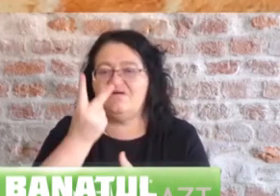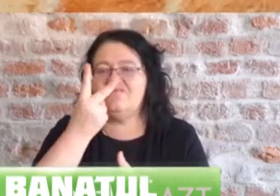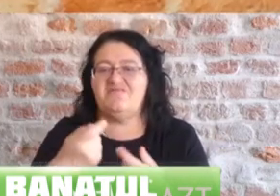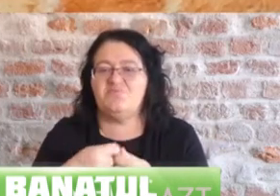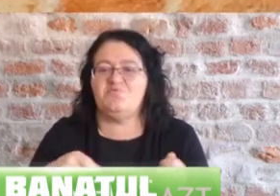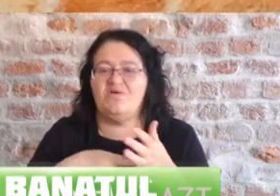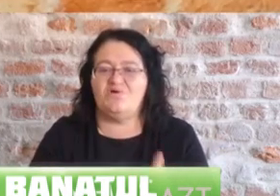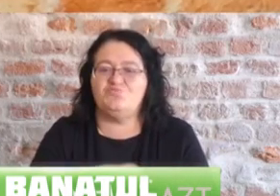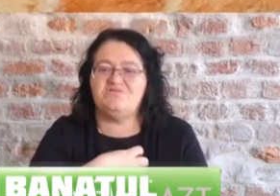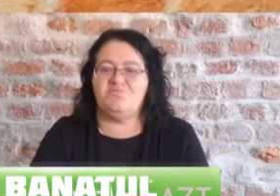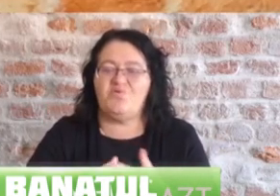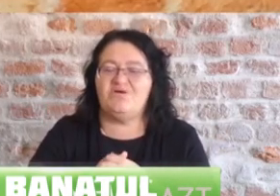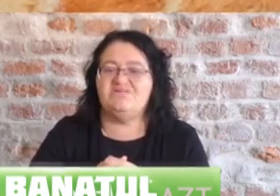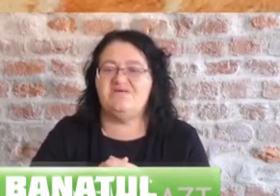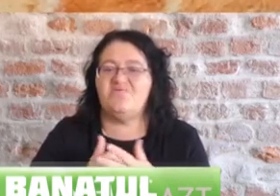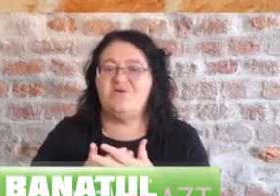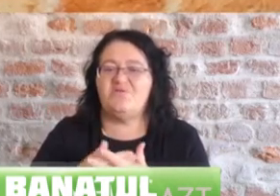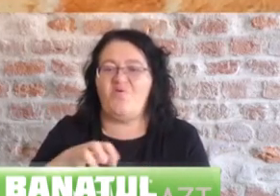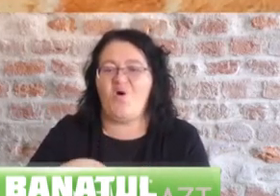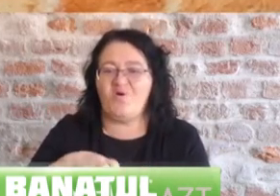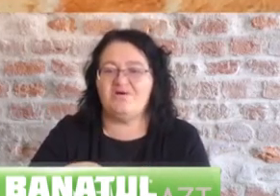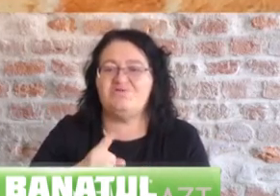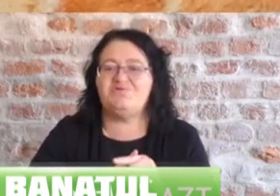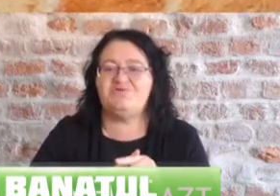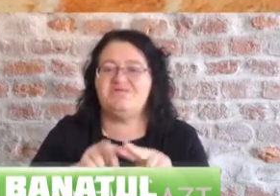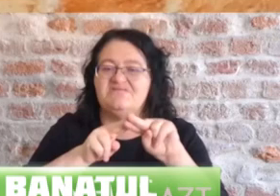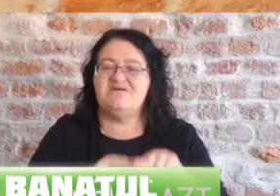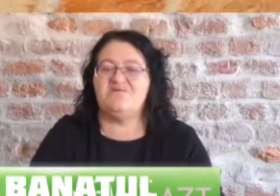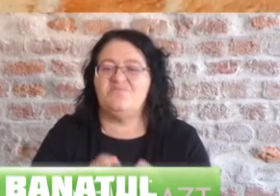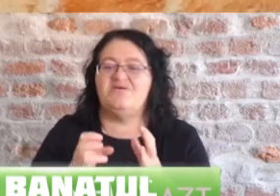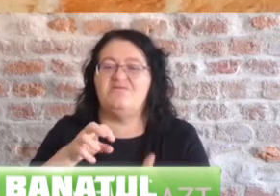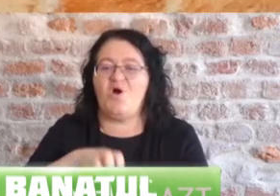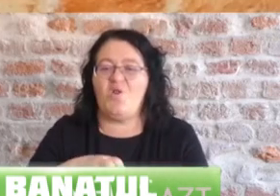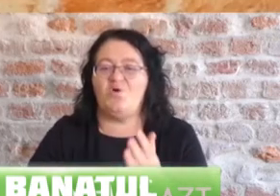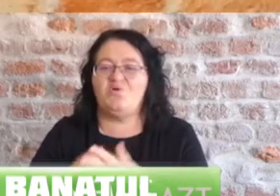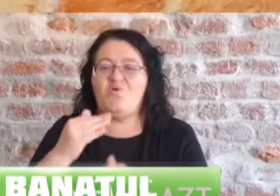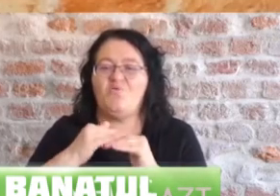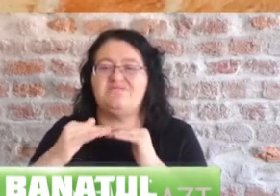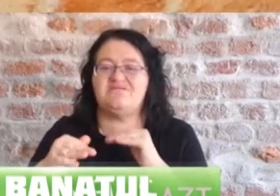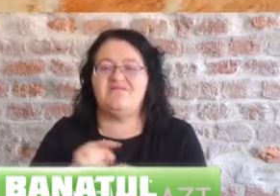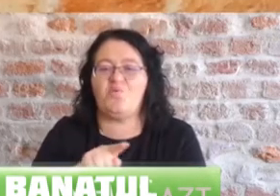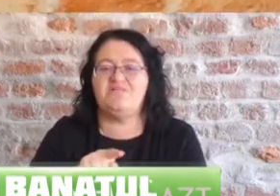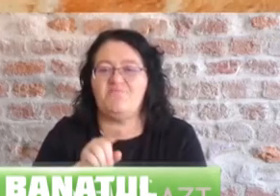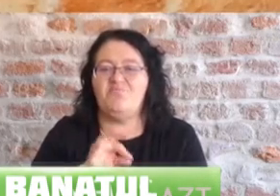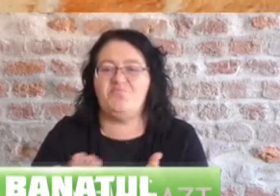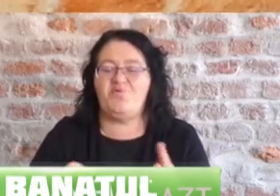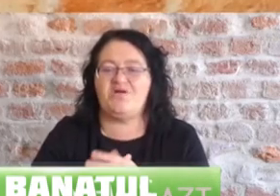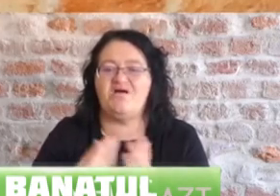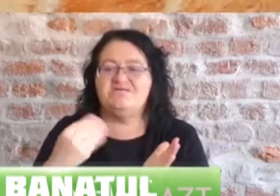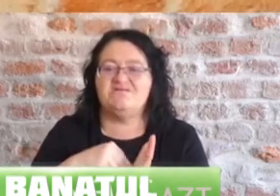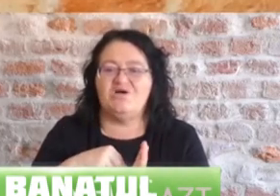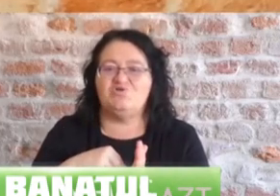toată această bogăție a spațiului și să lăsăm loc unui nou strat, stratului contemporan, să se așeze